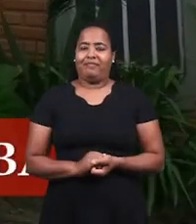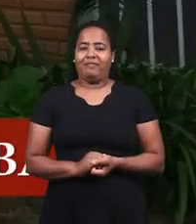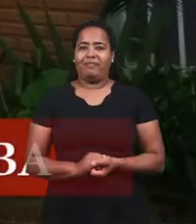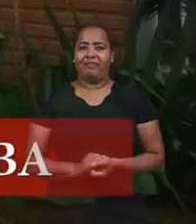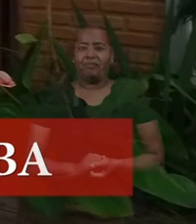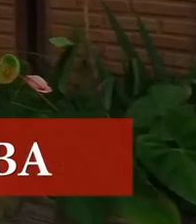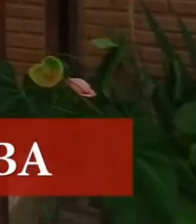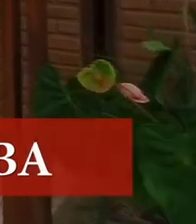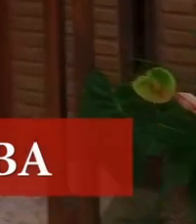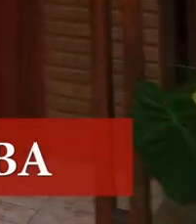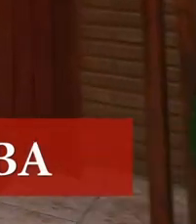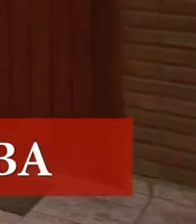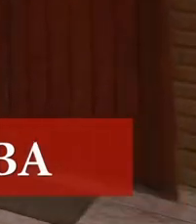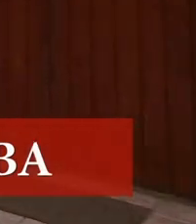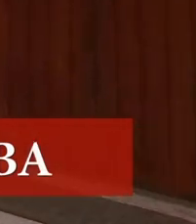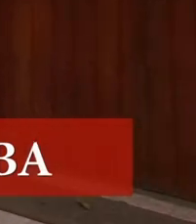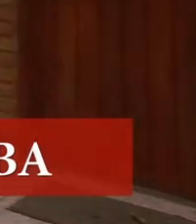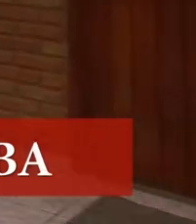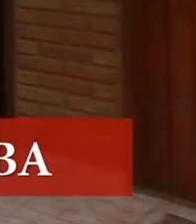Манаима.